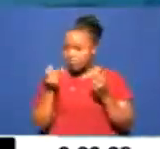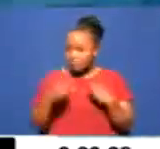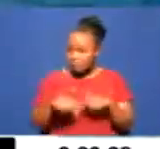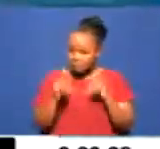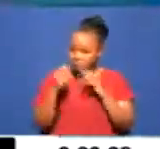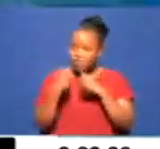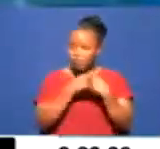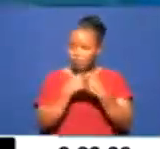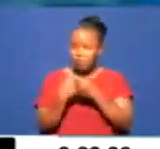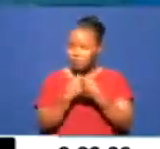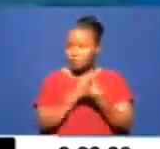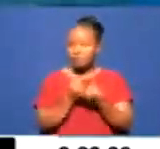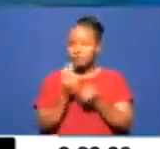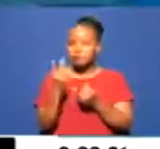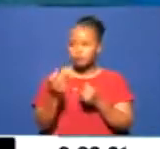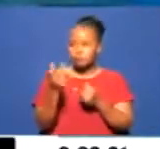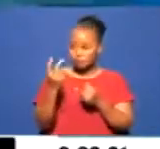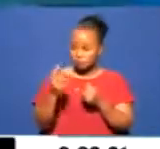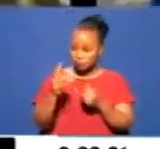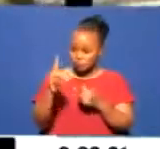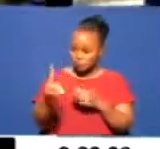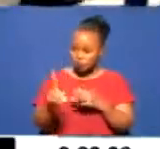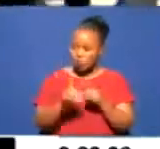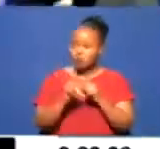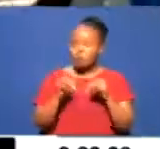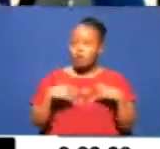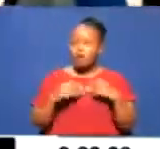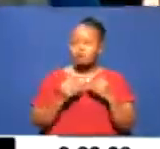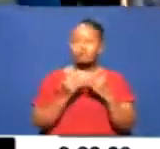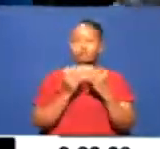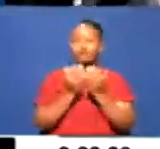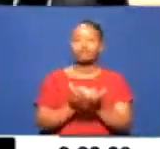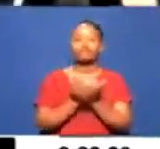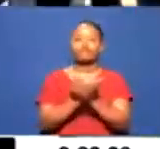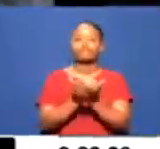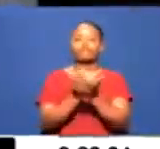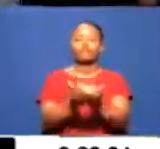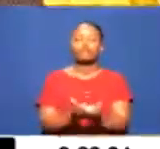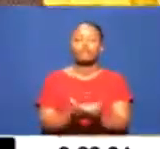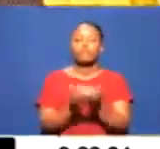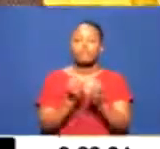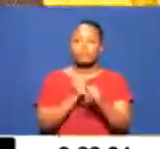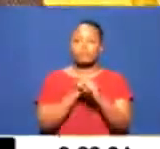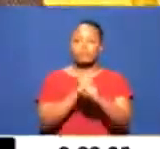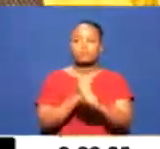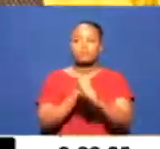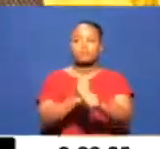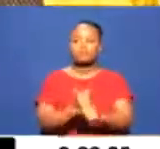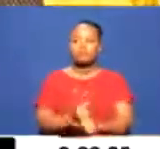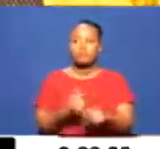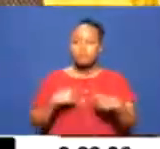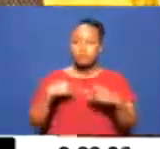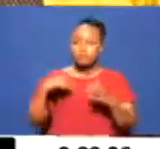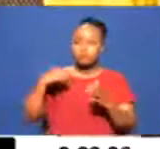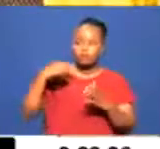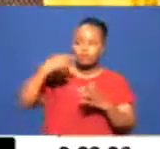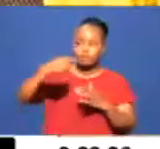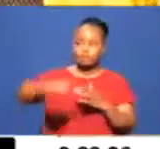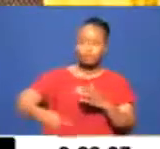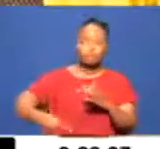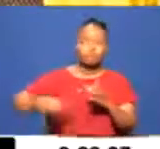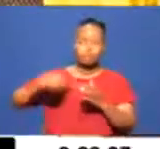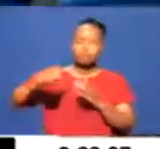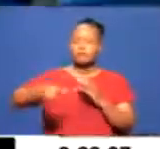to various fun activities such as boat riding, horse riding, ferris wheel riding, among other fun